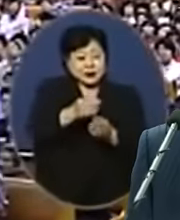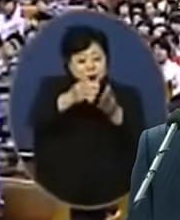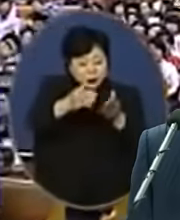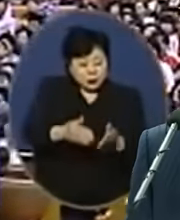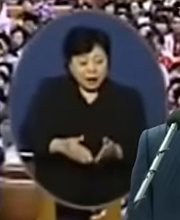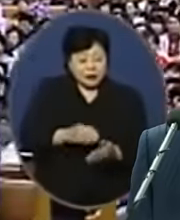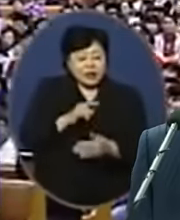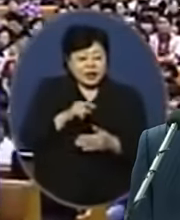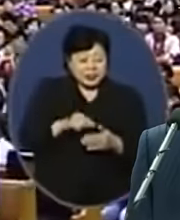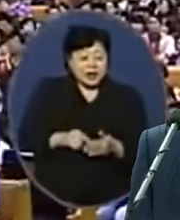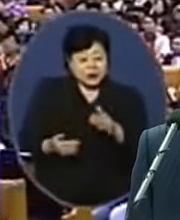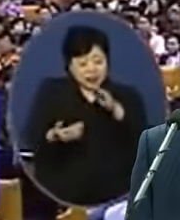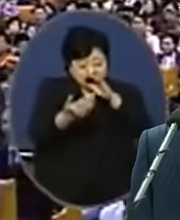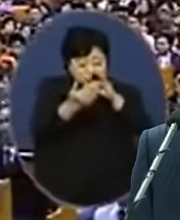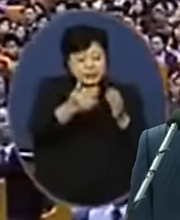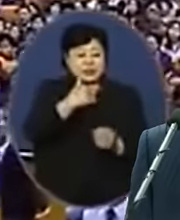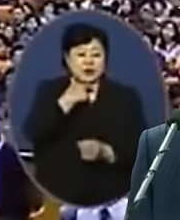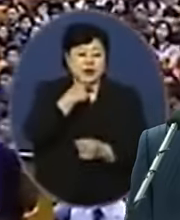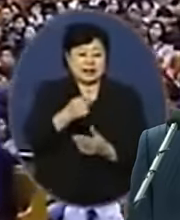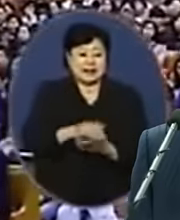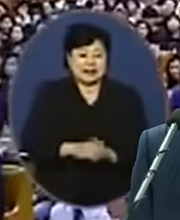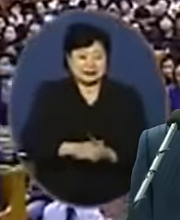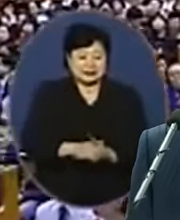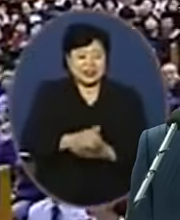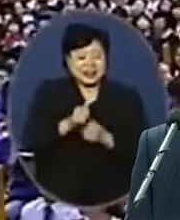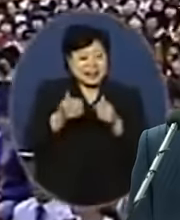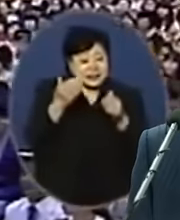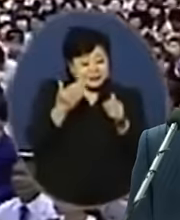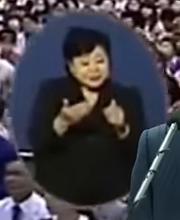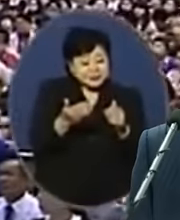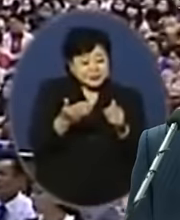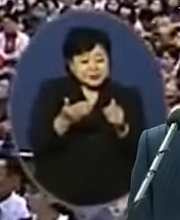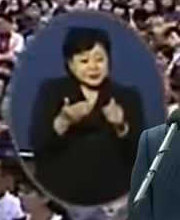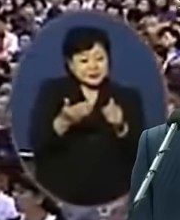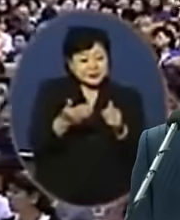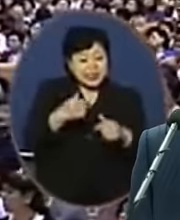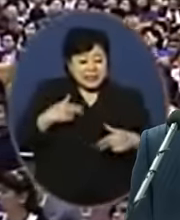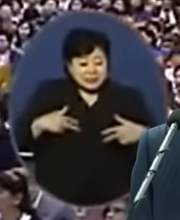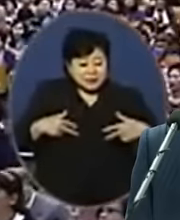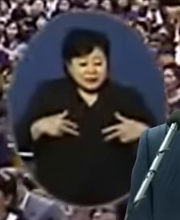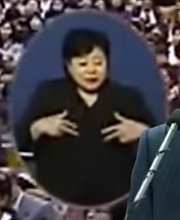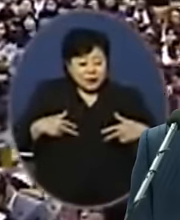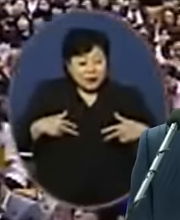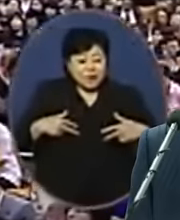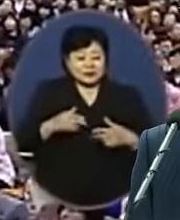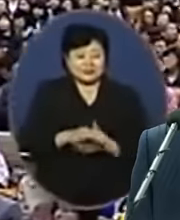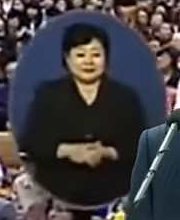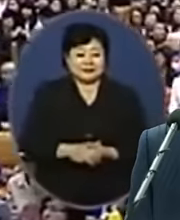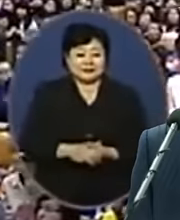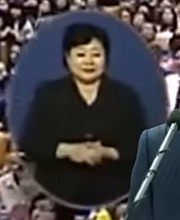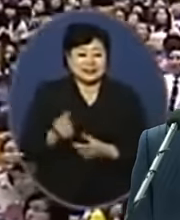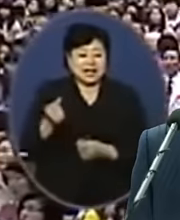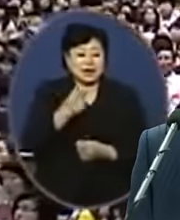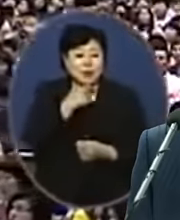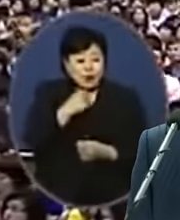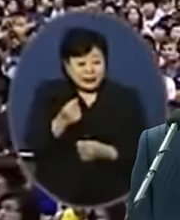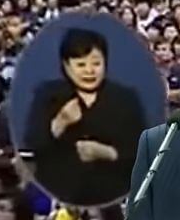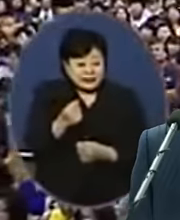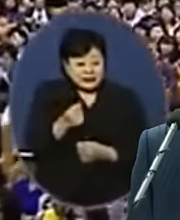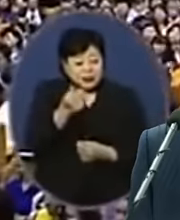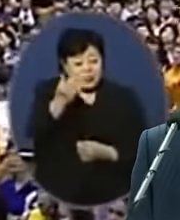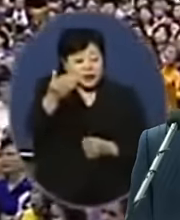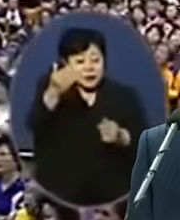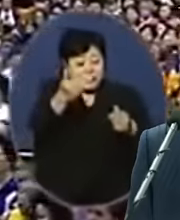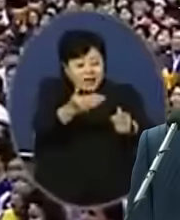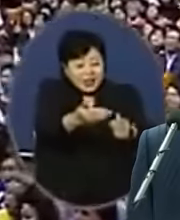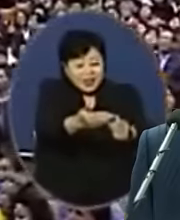그리스도로 말미암아 우리 가운데서 이루시기를 원하노라. 하나님 즐거워하시는 것, 갖기를 원하시는 것을